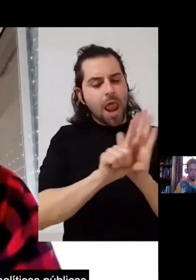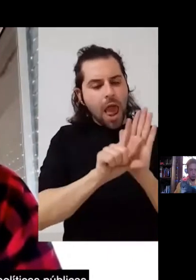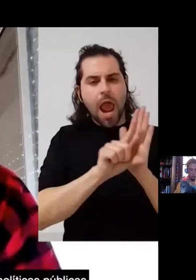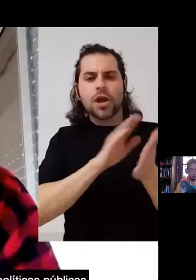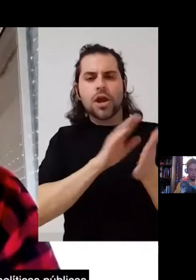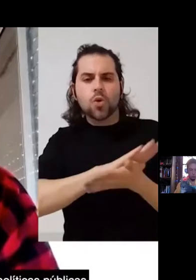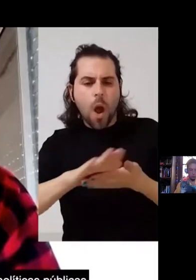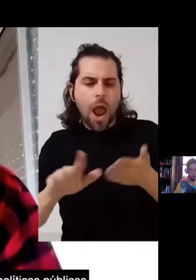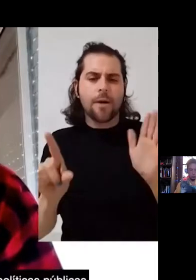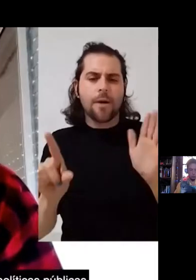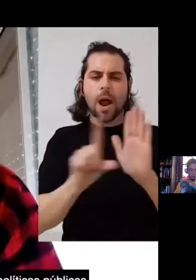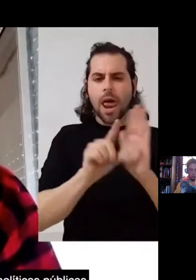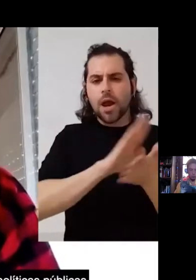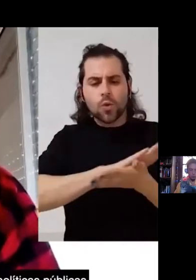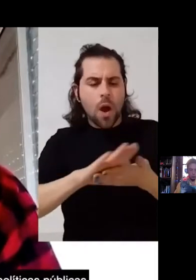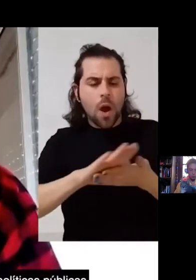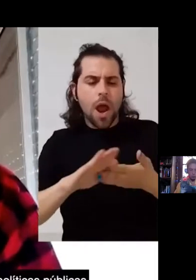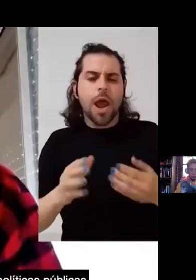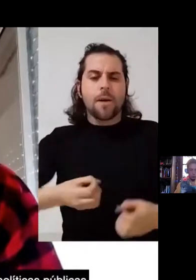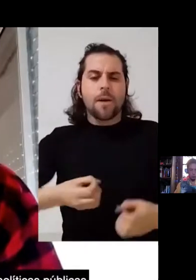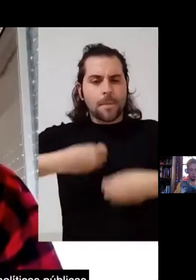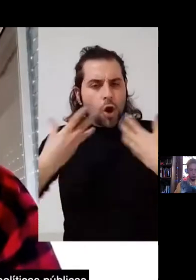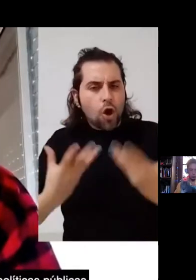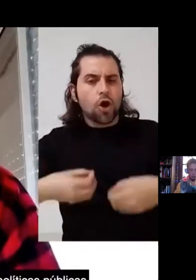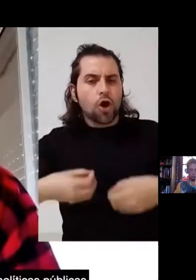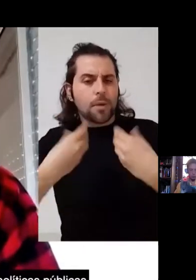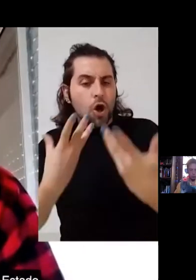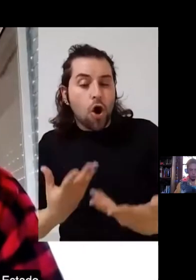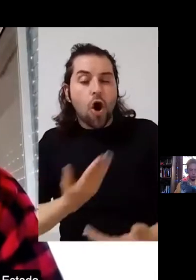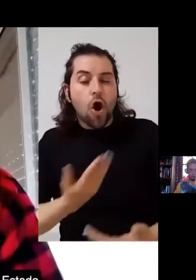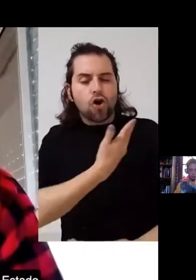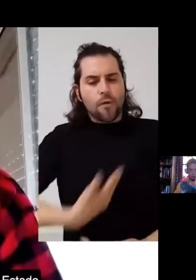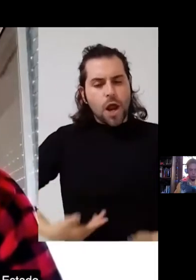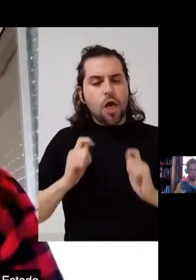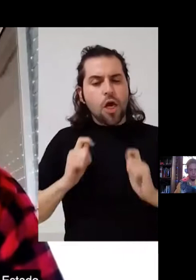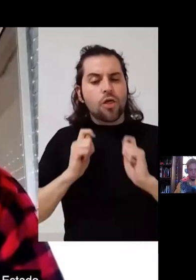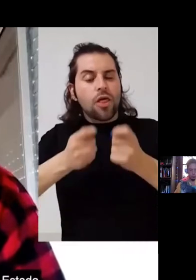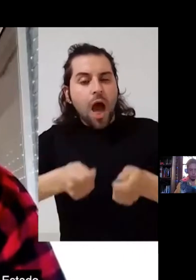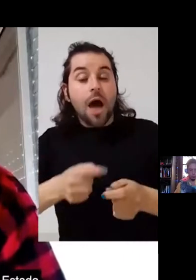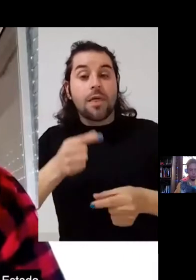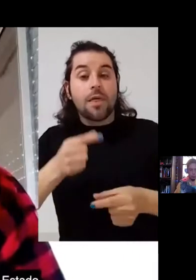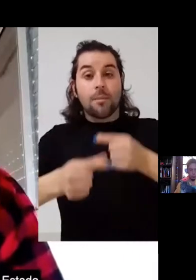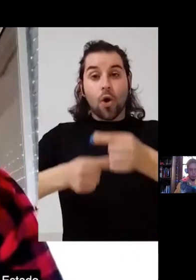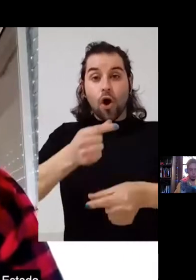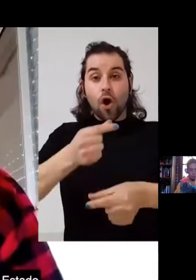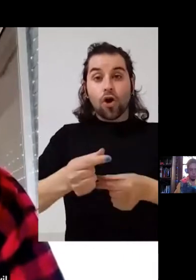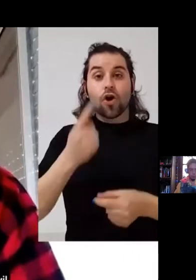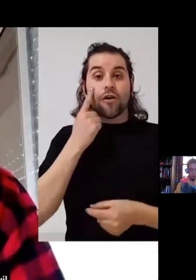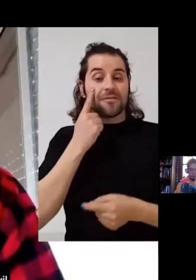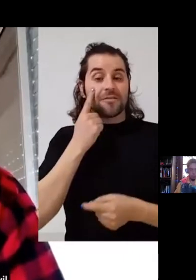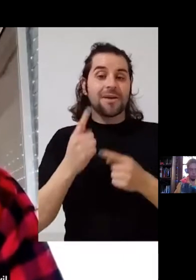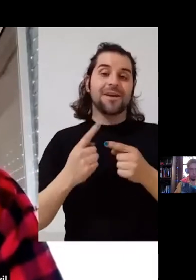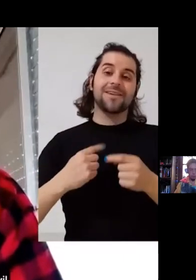pour améliorer la qualité de vie de nos communautés, nous savons qu'il y a beaucoup de mesures